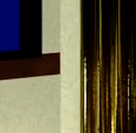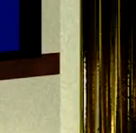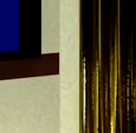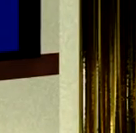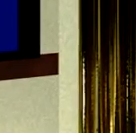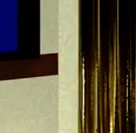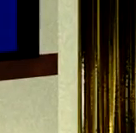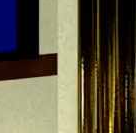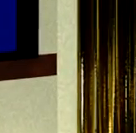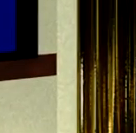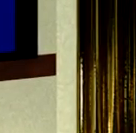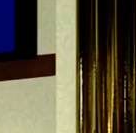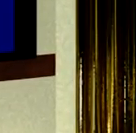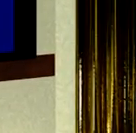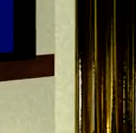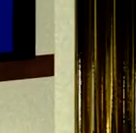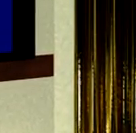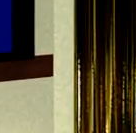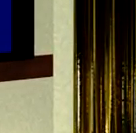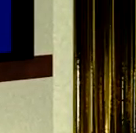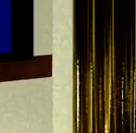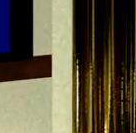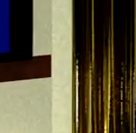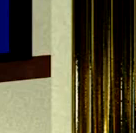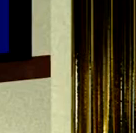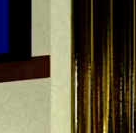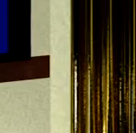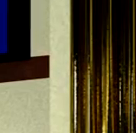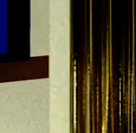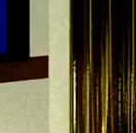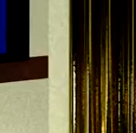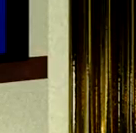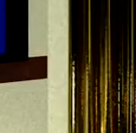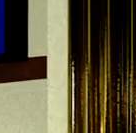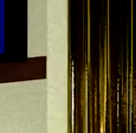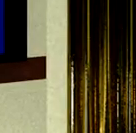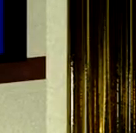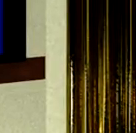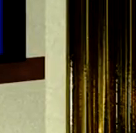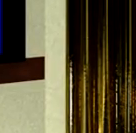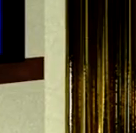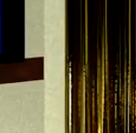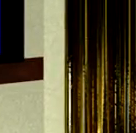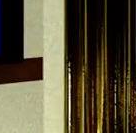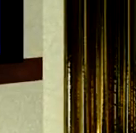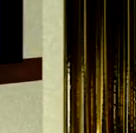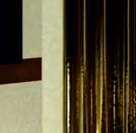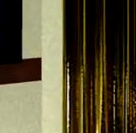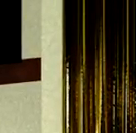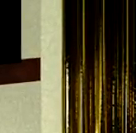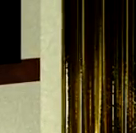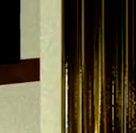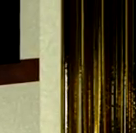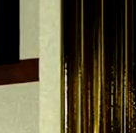የተገለጠላቸው ነው። በዚህ ምክንያት ምእመናን በየዘመኑ ከነሐሴ 1 እስከ 16 ድረስ ሁለት ሱባኤ በጾምና